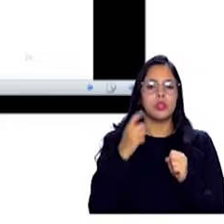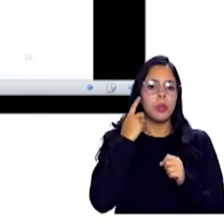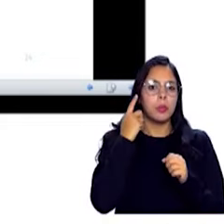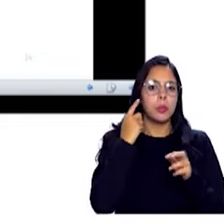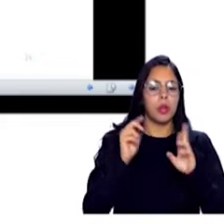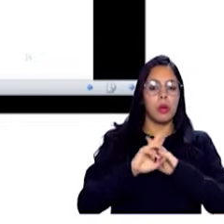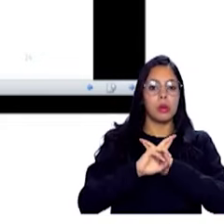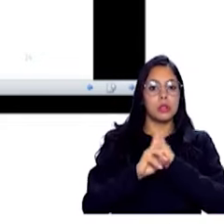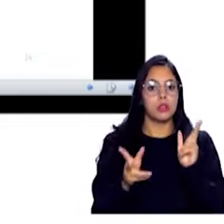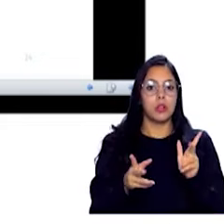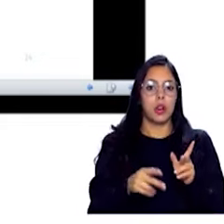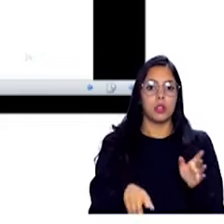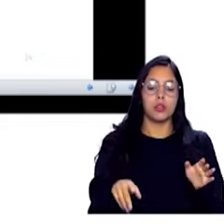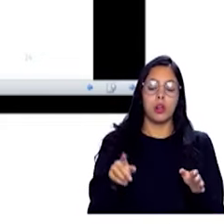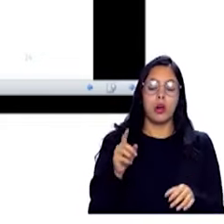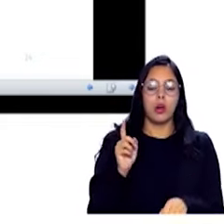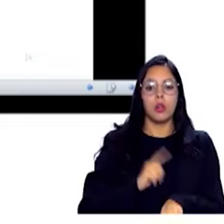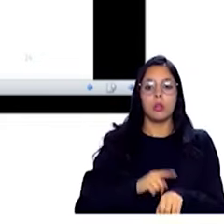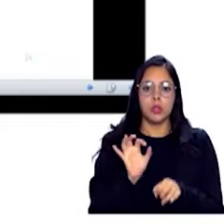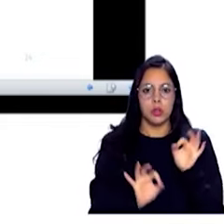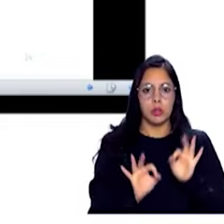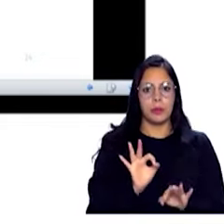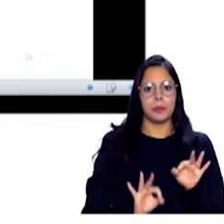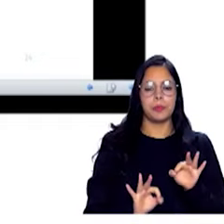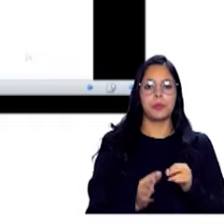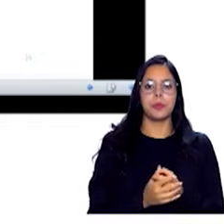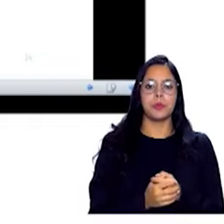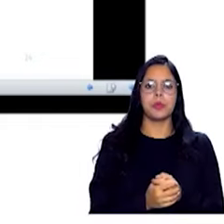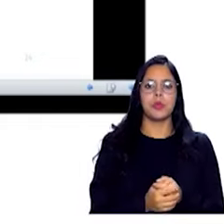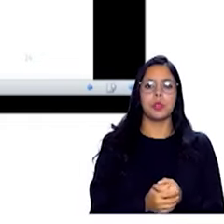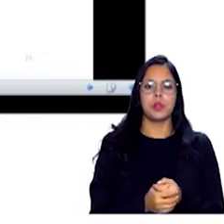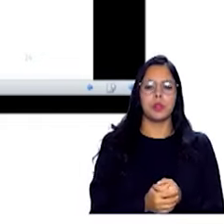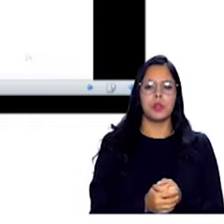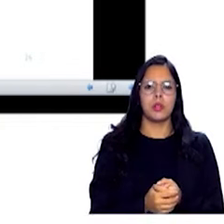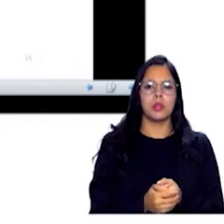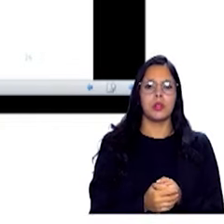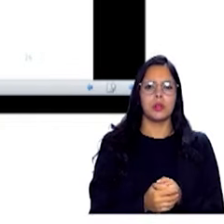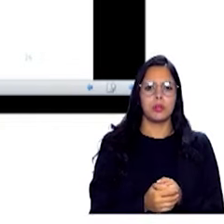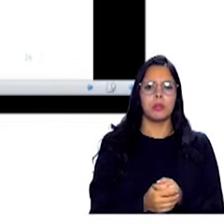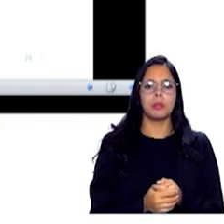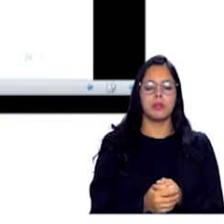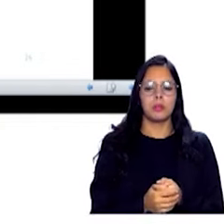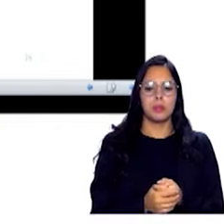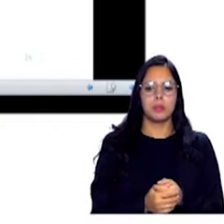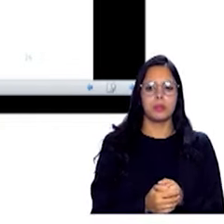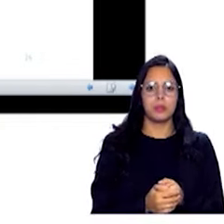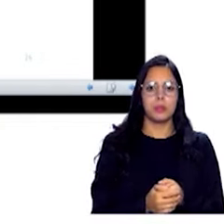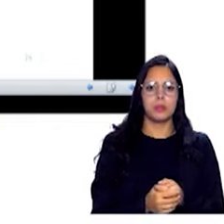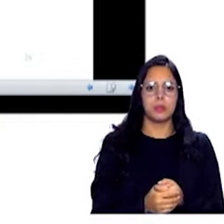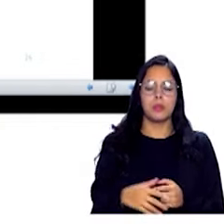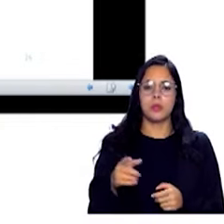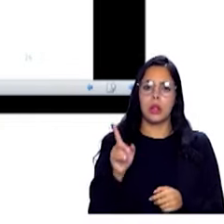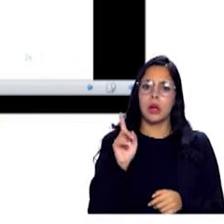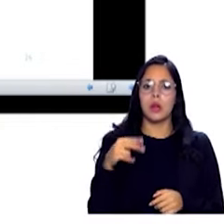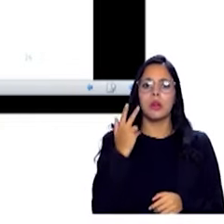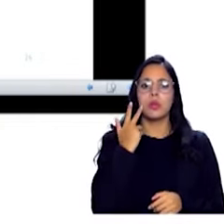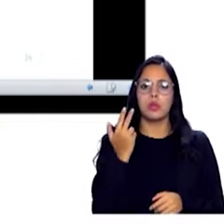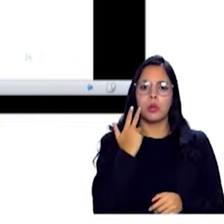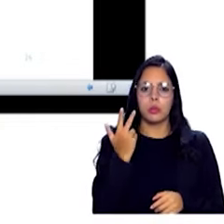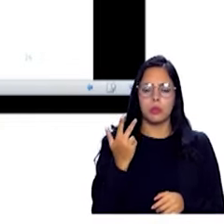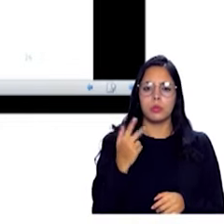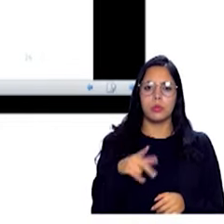Bene cosa si intenda con serial dià e necessario Che la serial Sia attuale cio che la questione si Sia già posta in